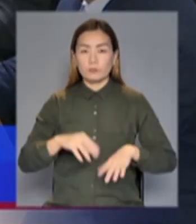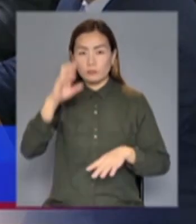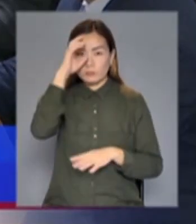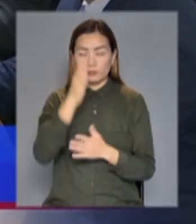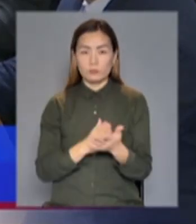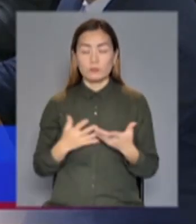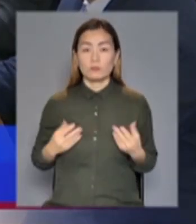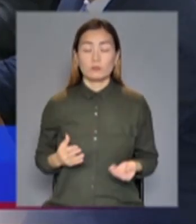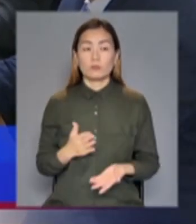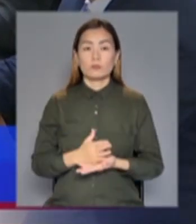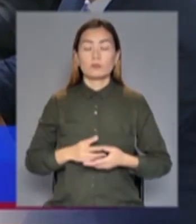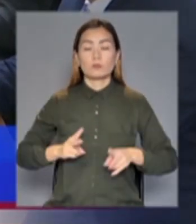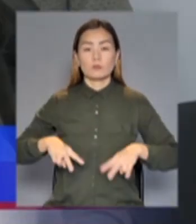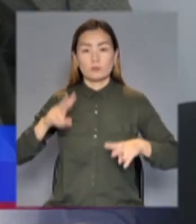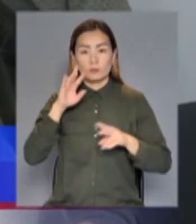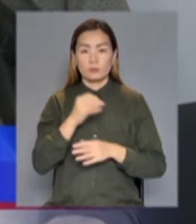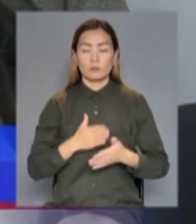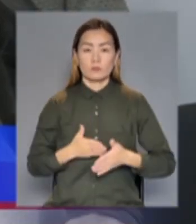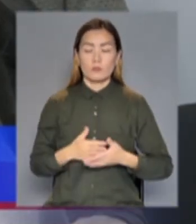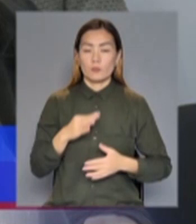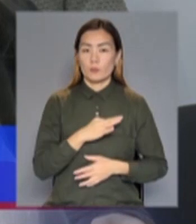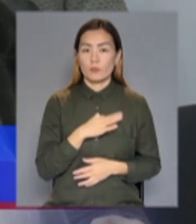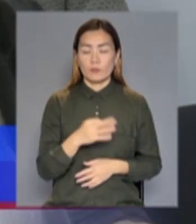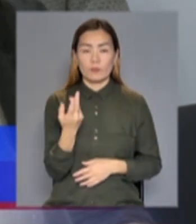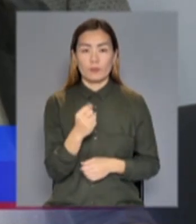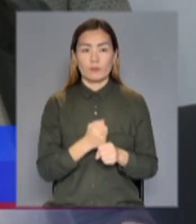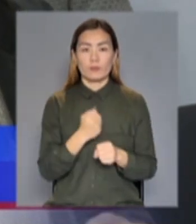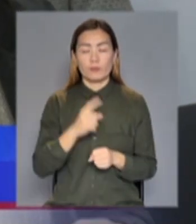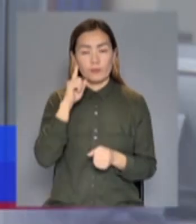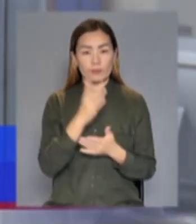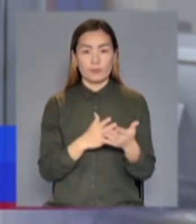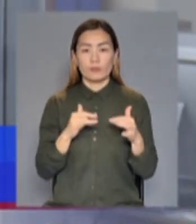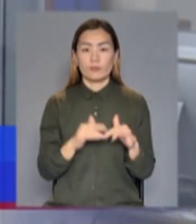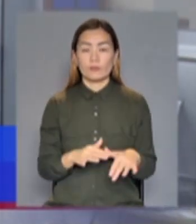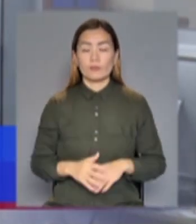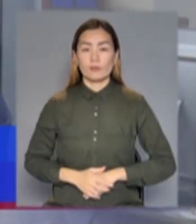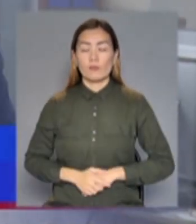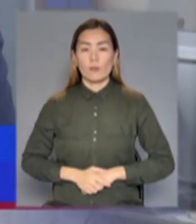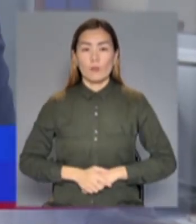службы и незнанием об ограничениях использования госимущества вне служебной